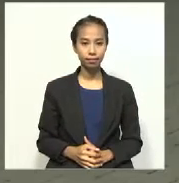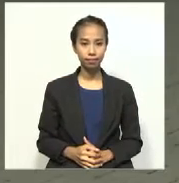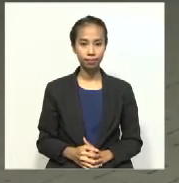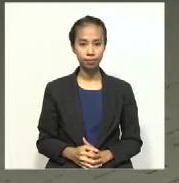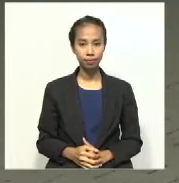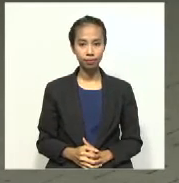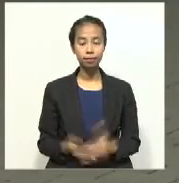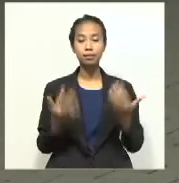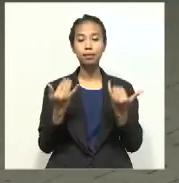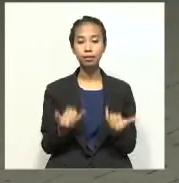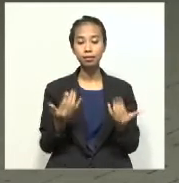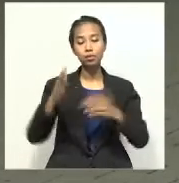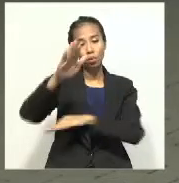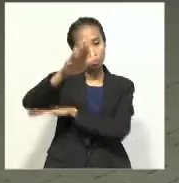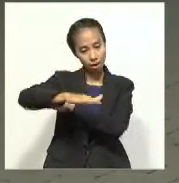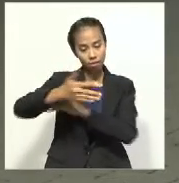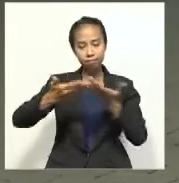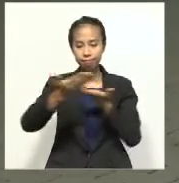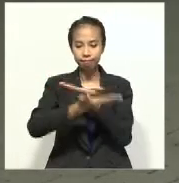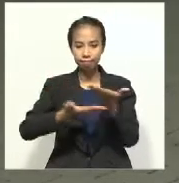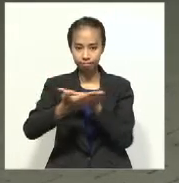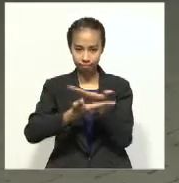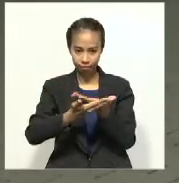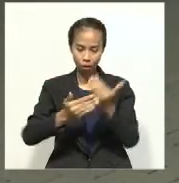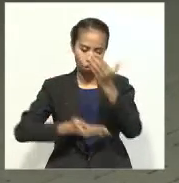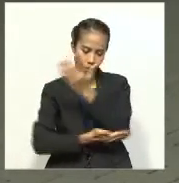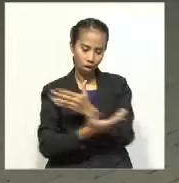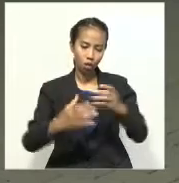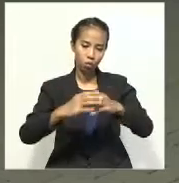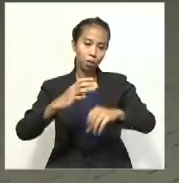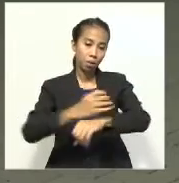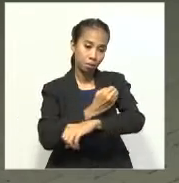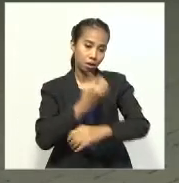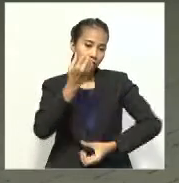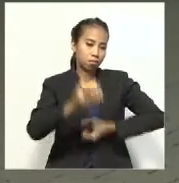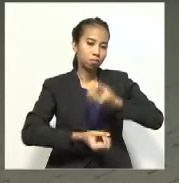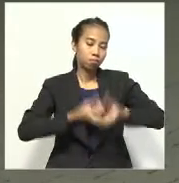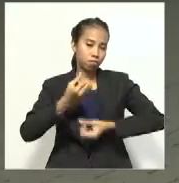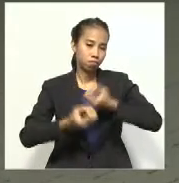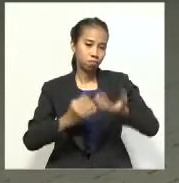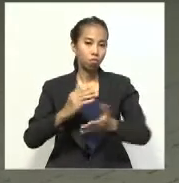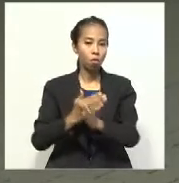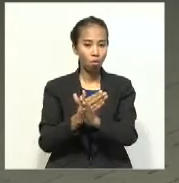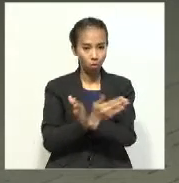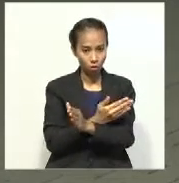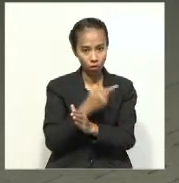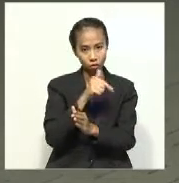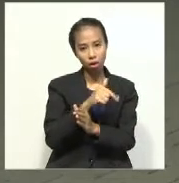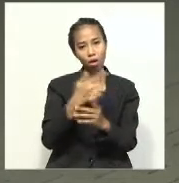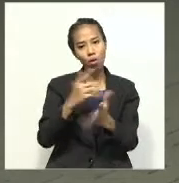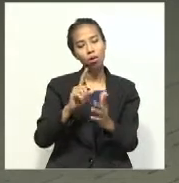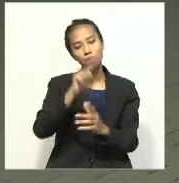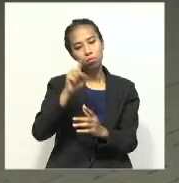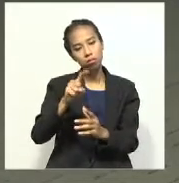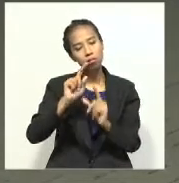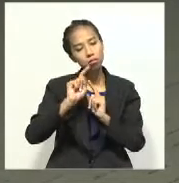สำหรับการหารือในช่วงบ่ายในวันนี้นะคะก็จะเปิดให้พรรคการเมืองได้แสดงความคิดเห็นก่อนที่จะเปิดตอบข้อสักถามของ